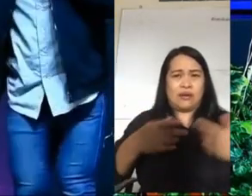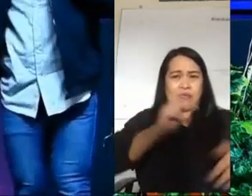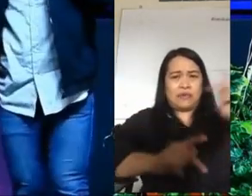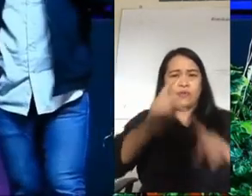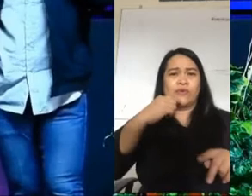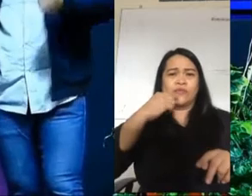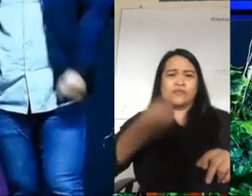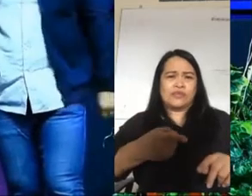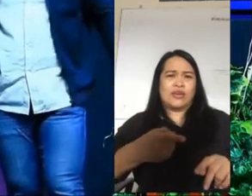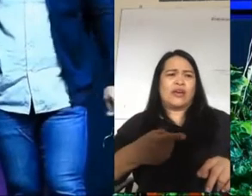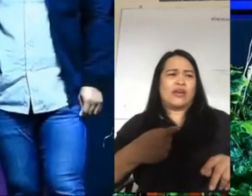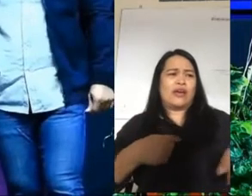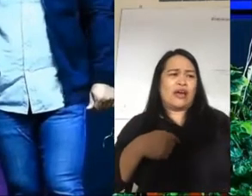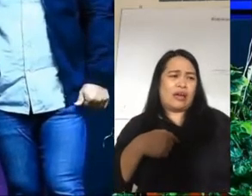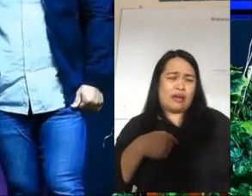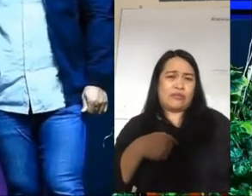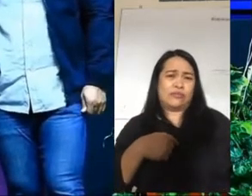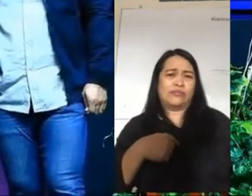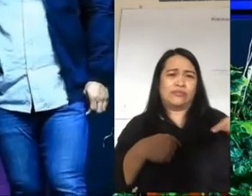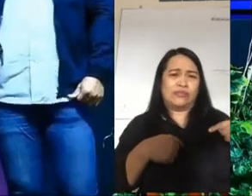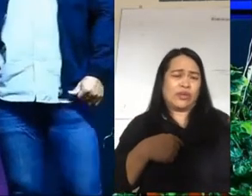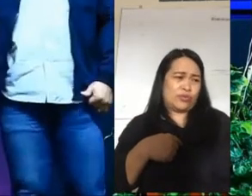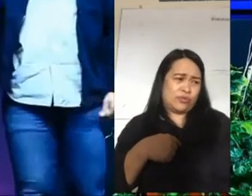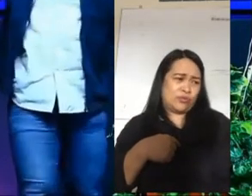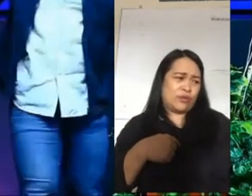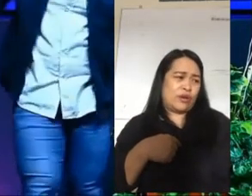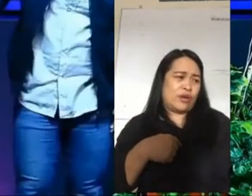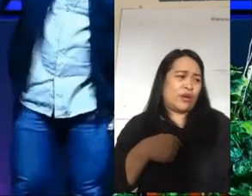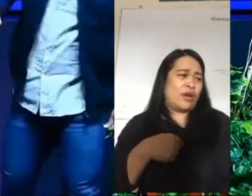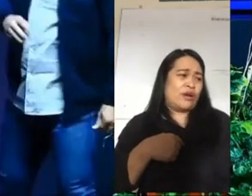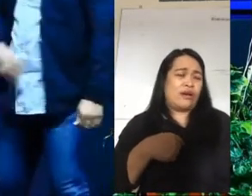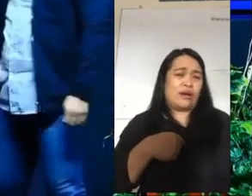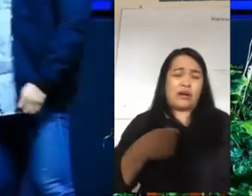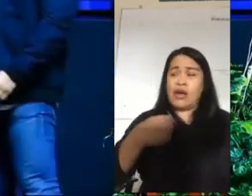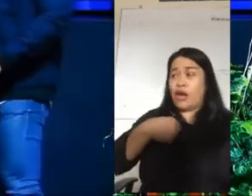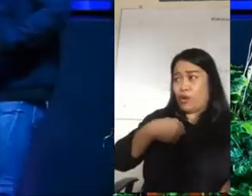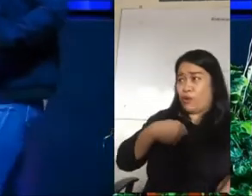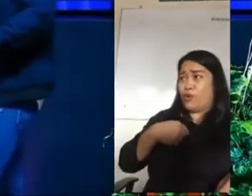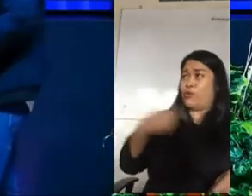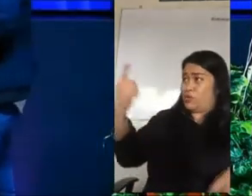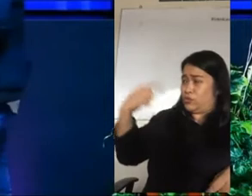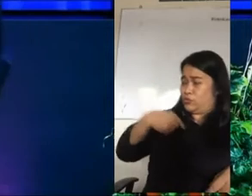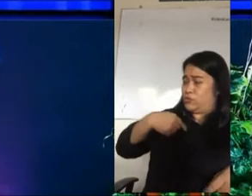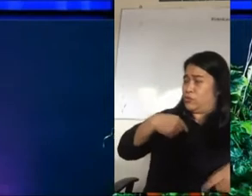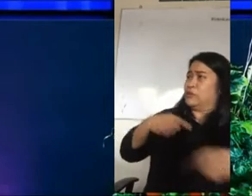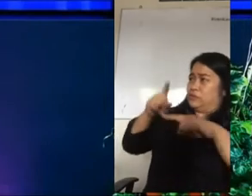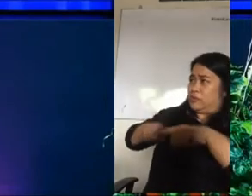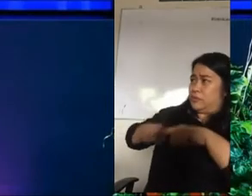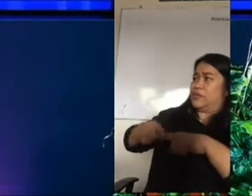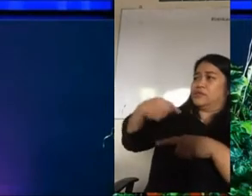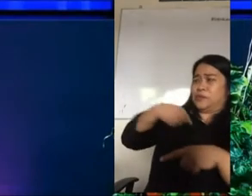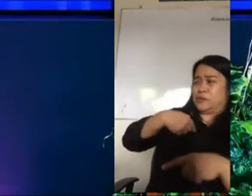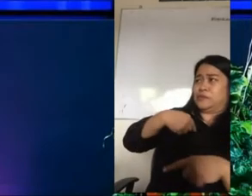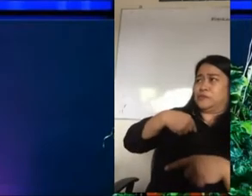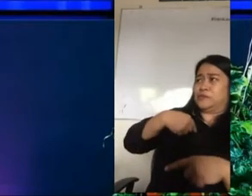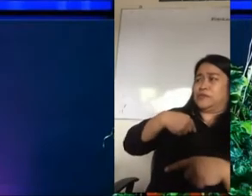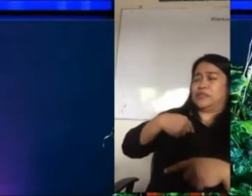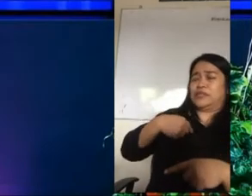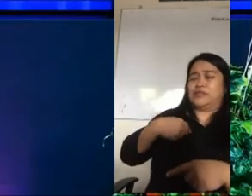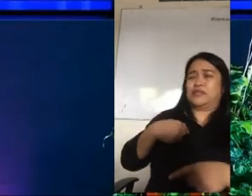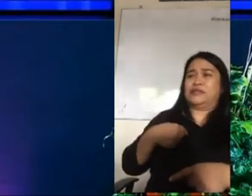Pero matapos magsabi ng itaga mo sa bato, hindi mo naman matagpuan. Pagkailangan mo na. Okay? Laging magsasabi